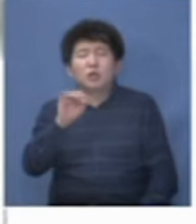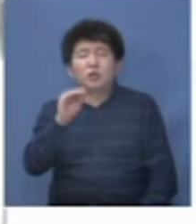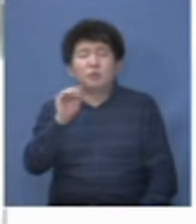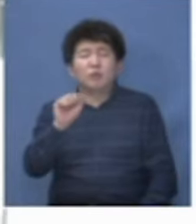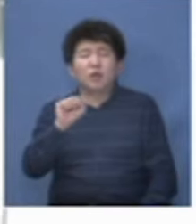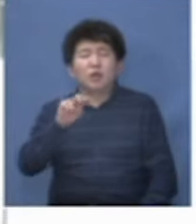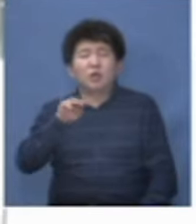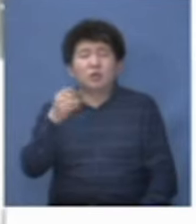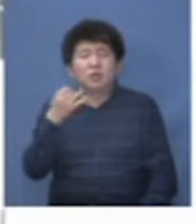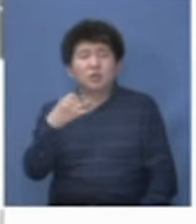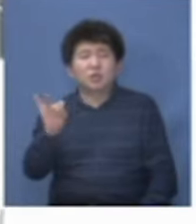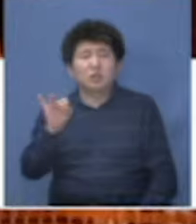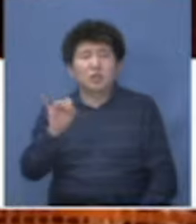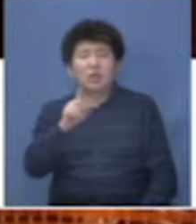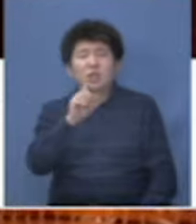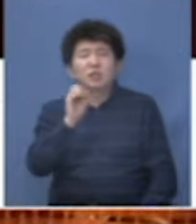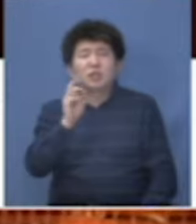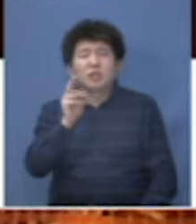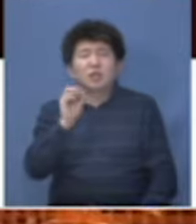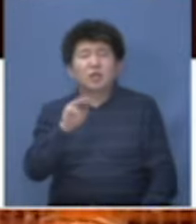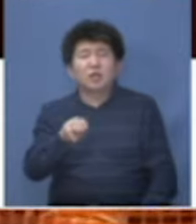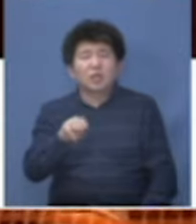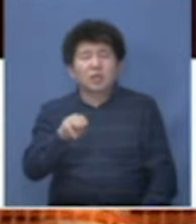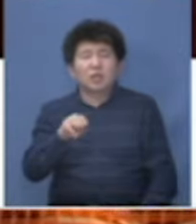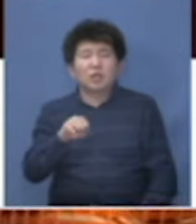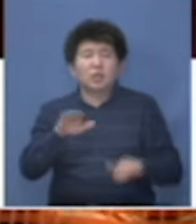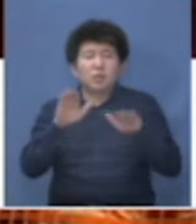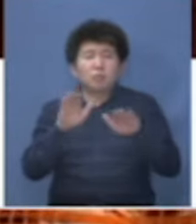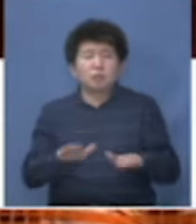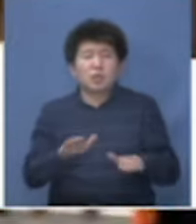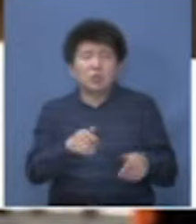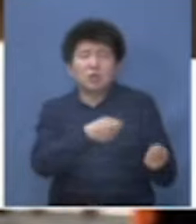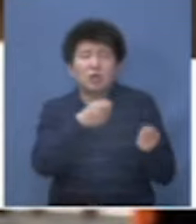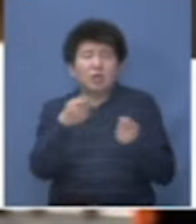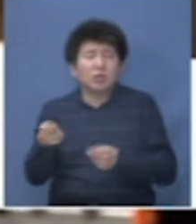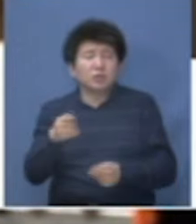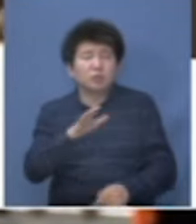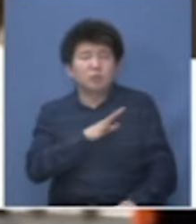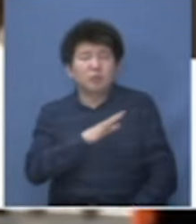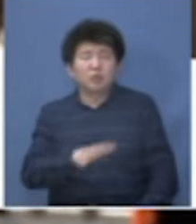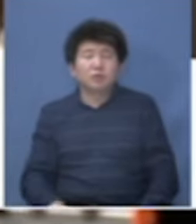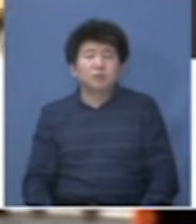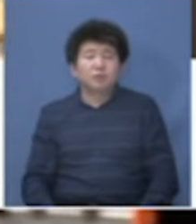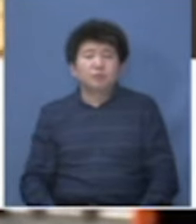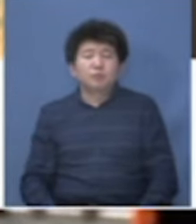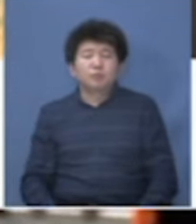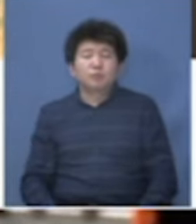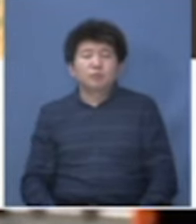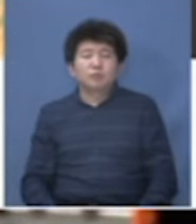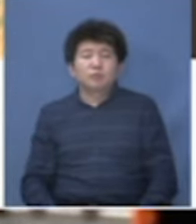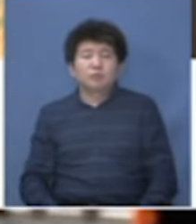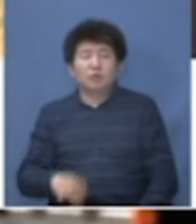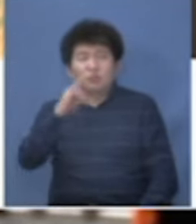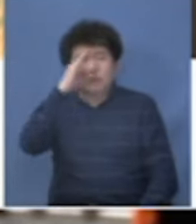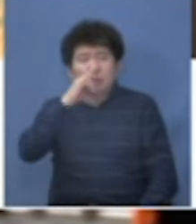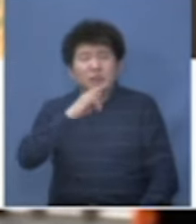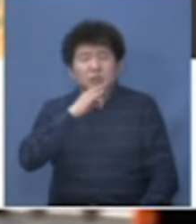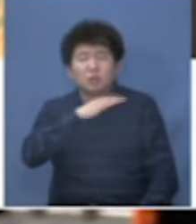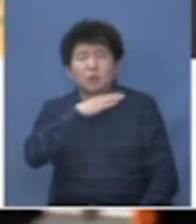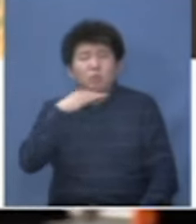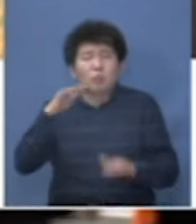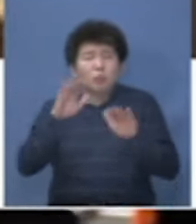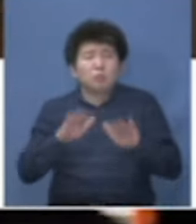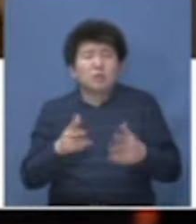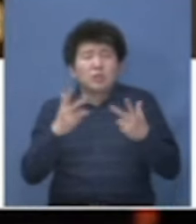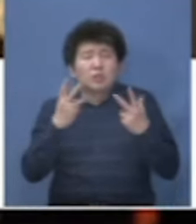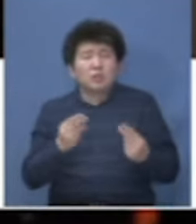бойынша зекет және қайырымдылық қорының қабылдау пунктіне әкелді. Еліміздің көптеген жерлерін су басқандықтан шын